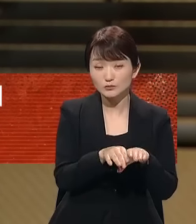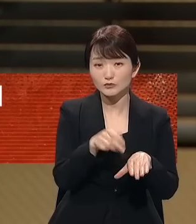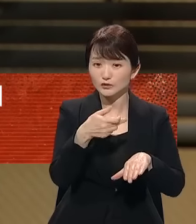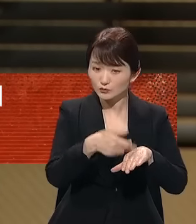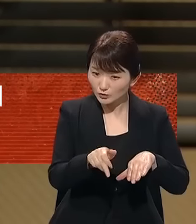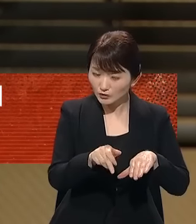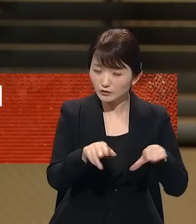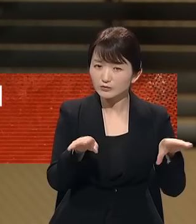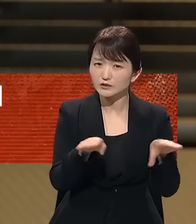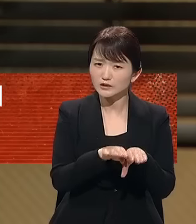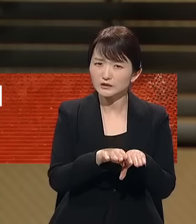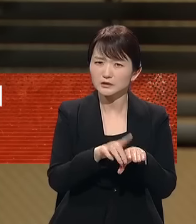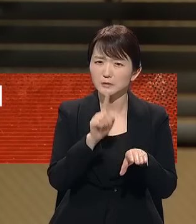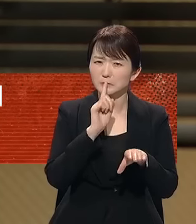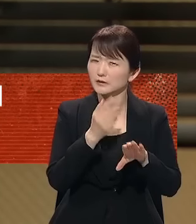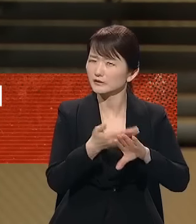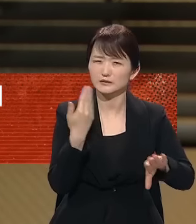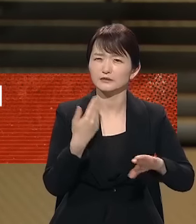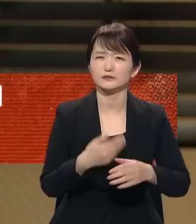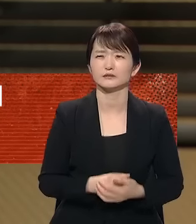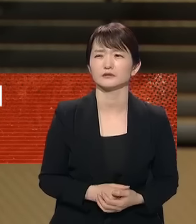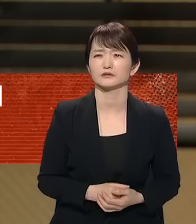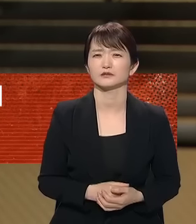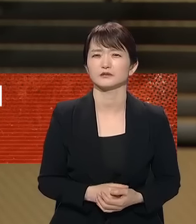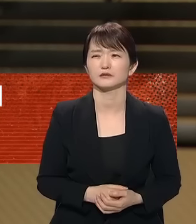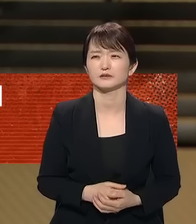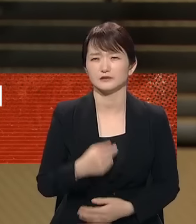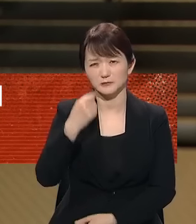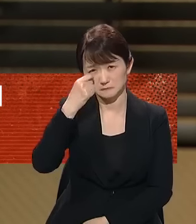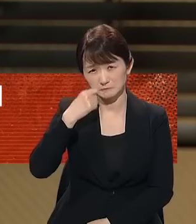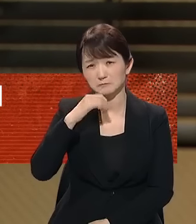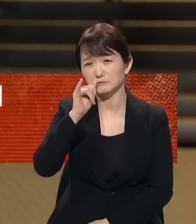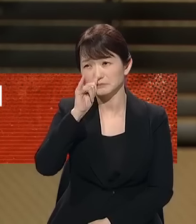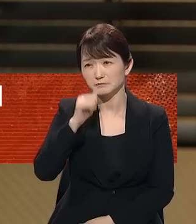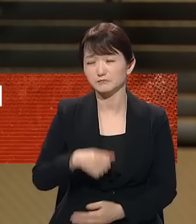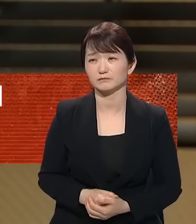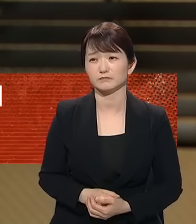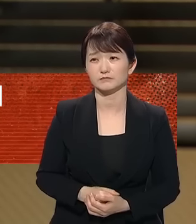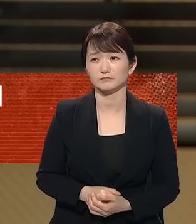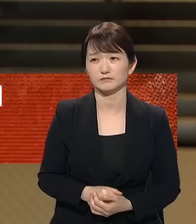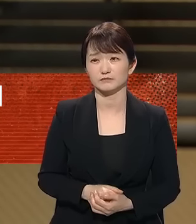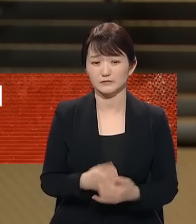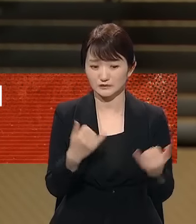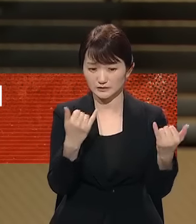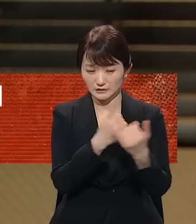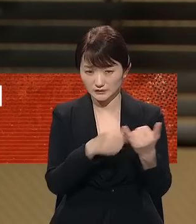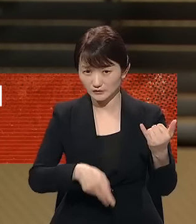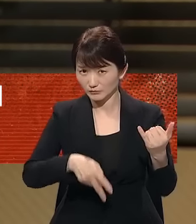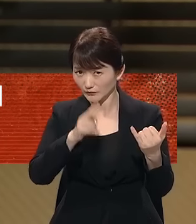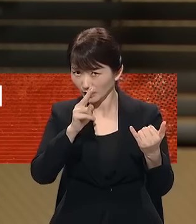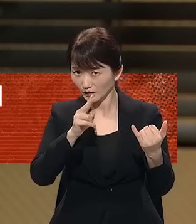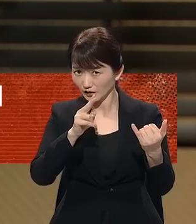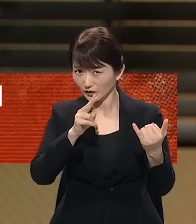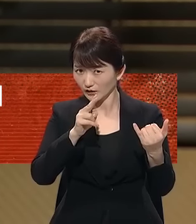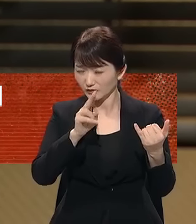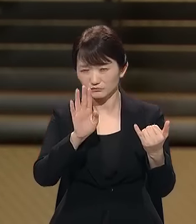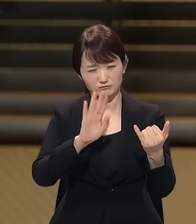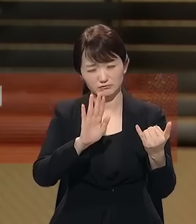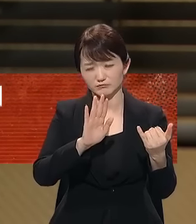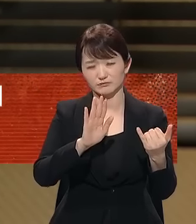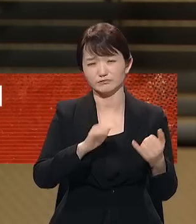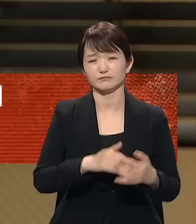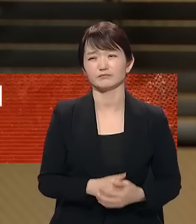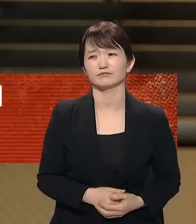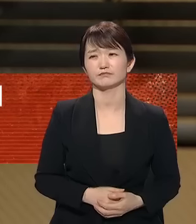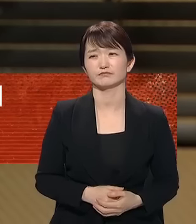이랬다면 좀 얘기가 다르겠지만 이게 사실 서운하실 수는 있으나 이게 의절할 사유 정도라고 보기에는